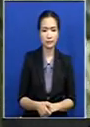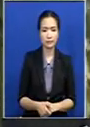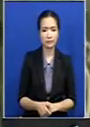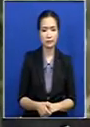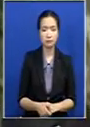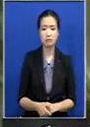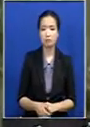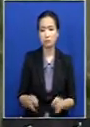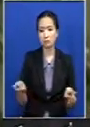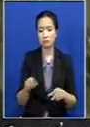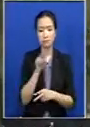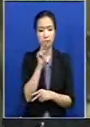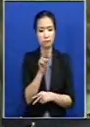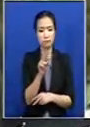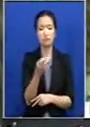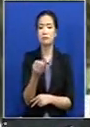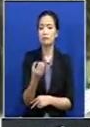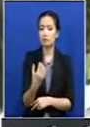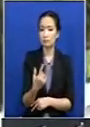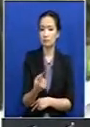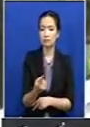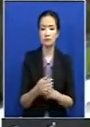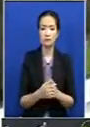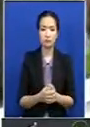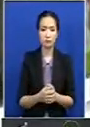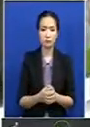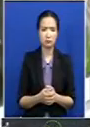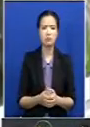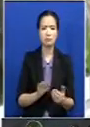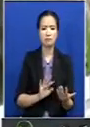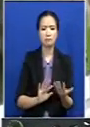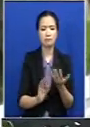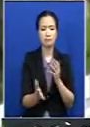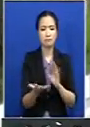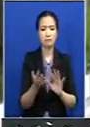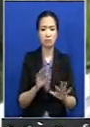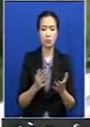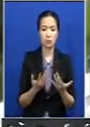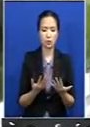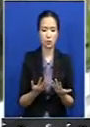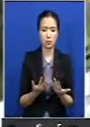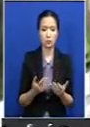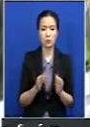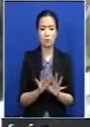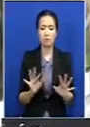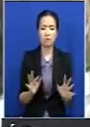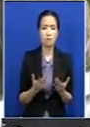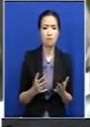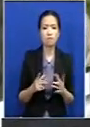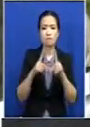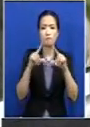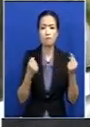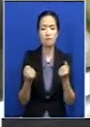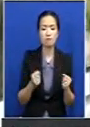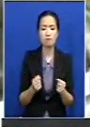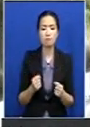พยานผู้เห็นเหตุการณ์บอกด้วยนะคะว่าด้วยการที่มีผู้คนเฝ้ารอรถแท็กซี่แล้วก็รถขนส่งสาธารณะอยู่จำนวนม